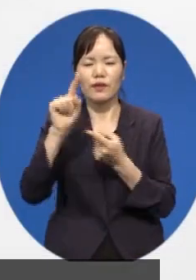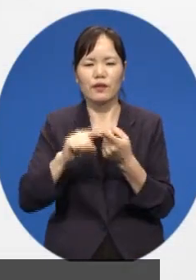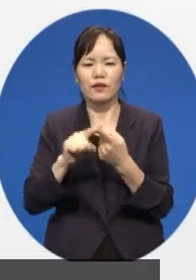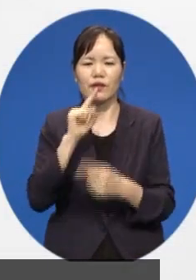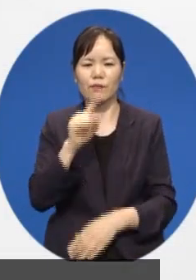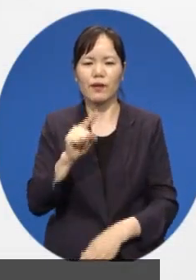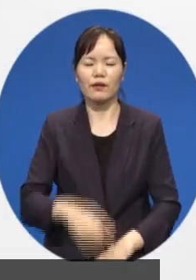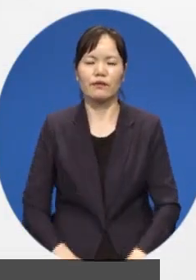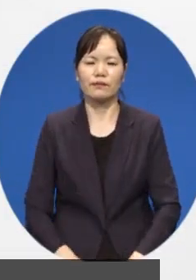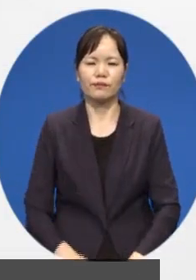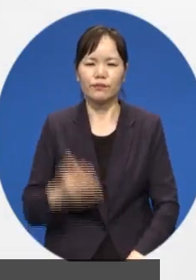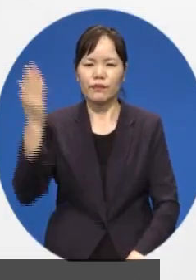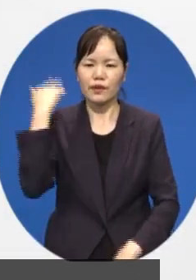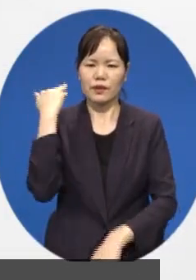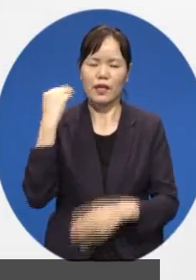했는데